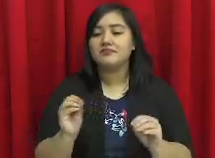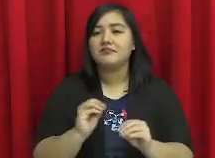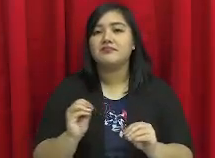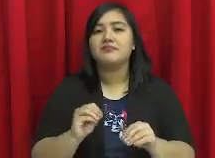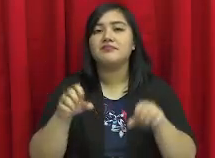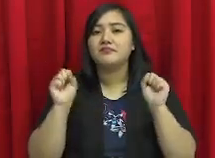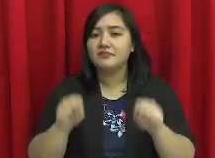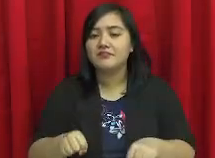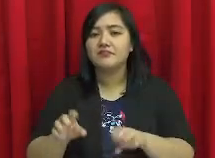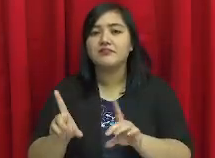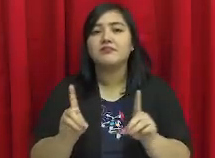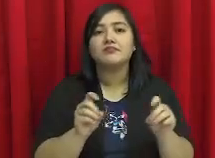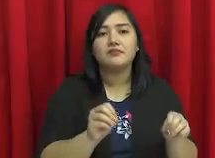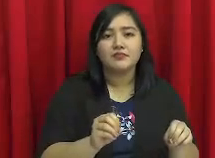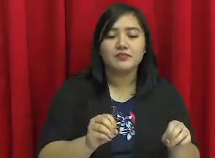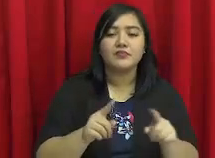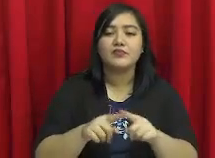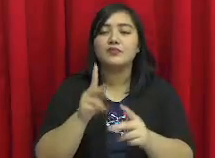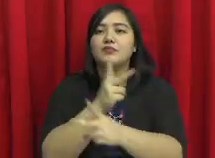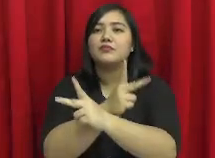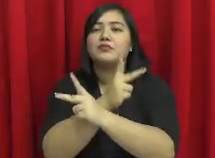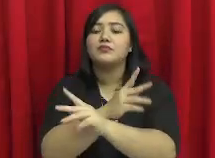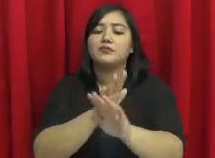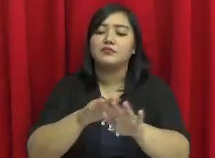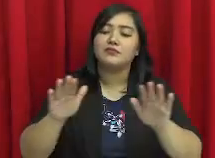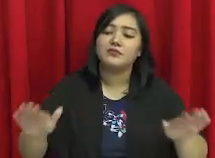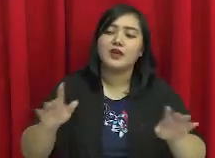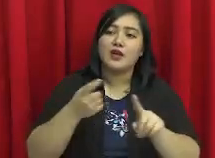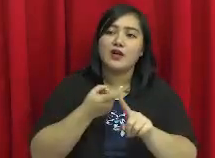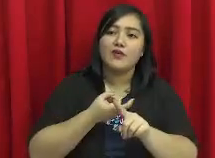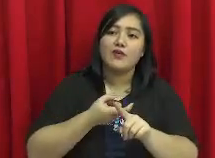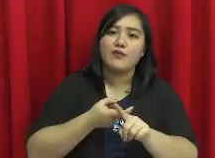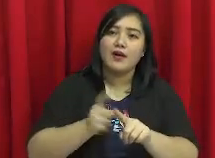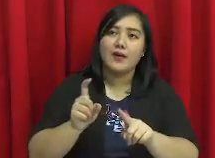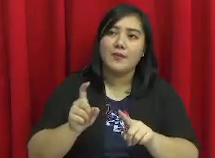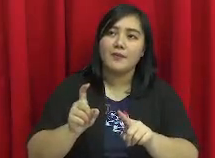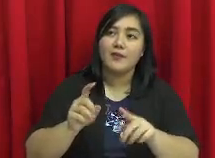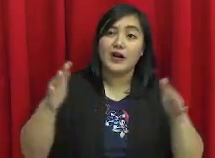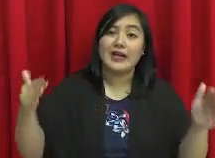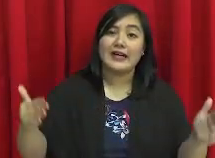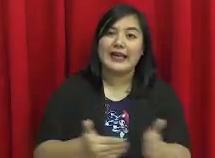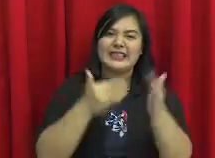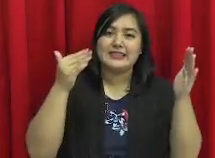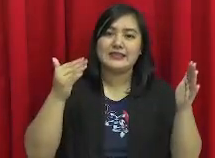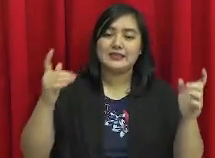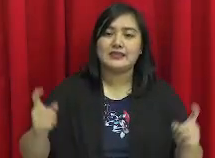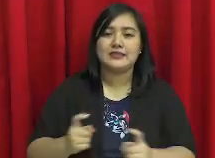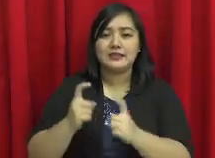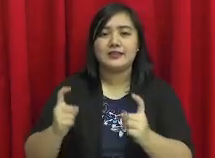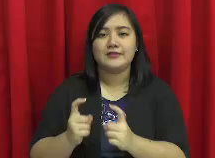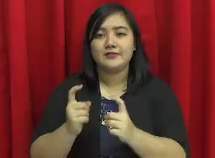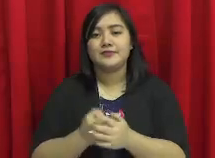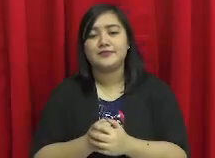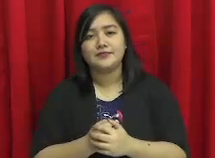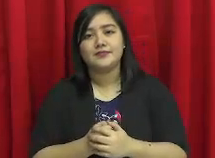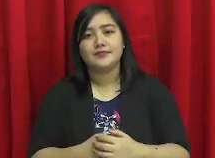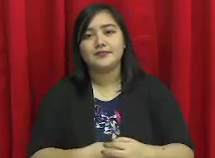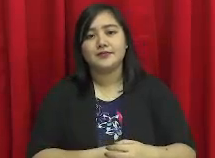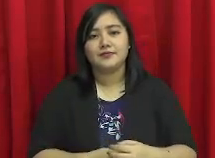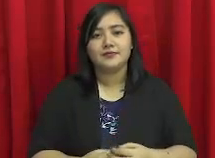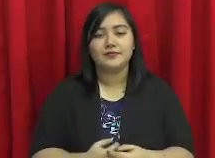pag-protect sa anak nila against sin. Yun. Nakita nyo ba yung bigat nito, Sir Conrad? Yes,